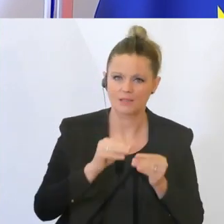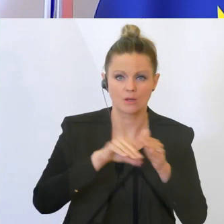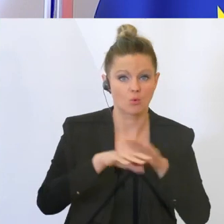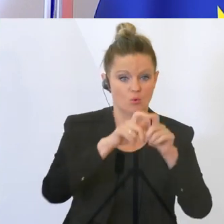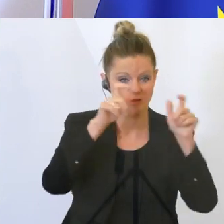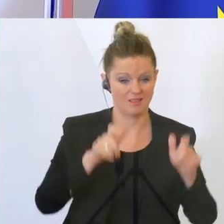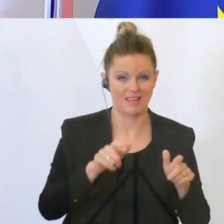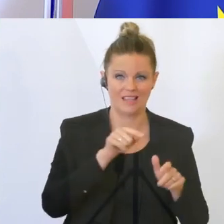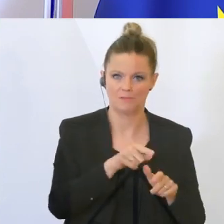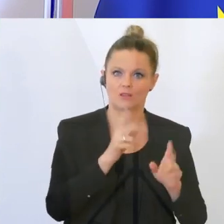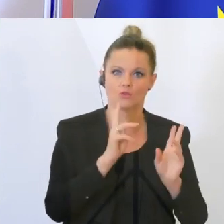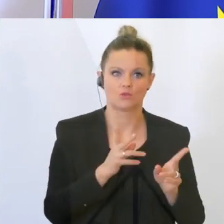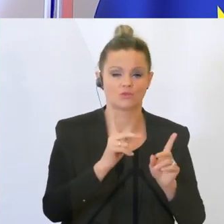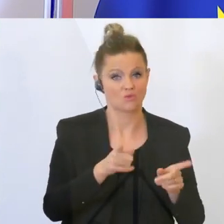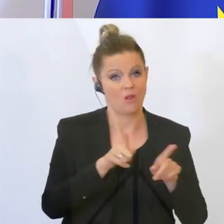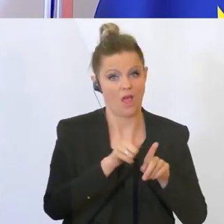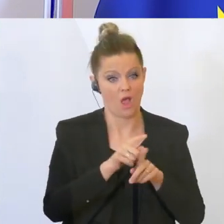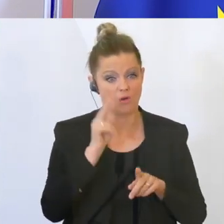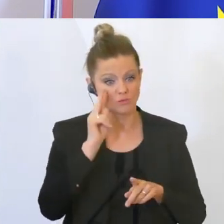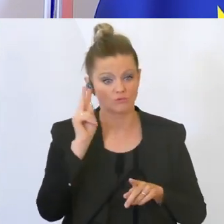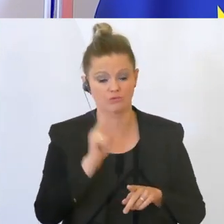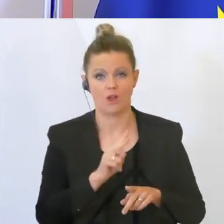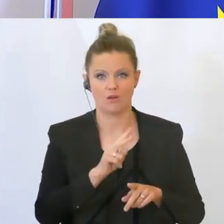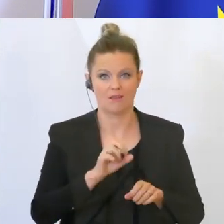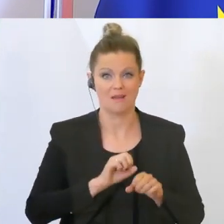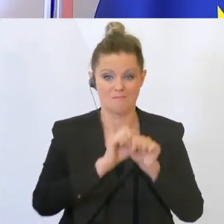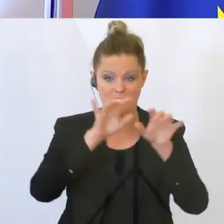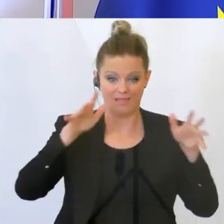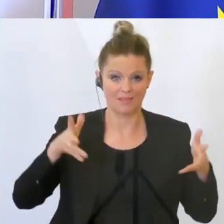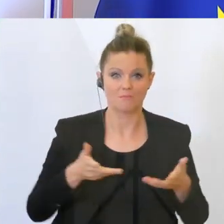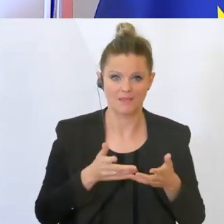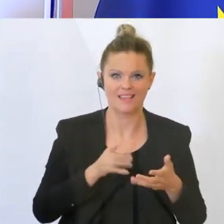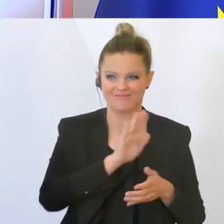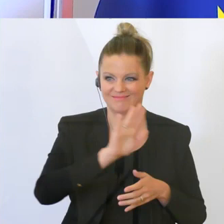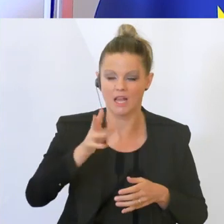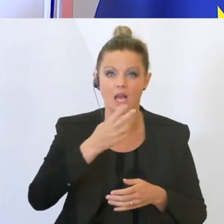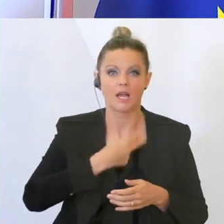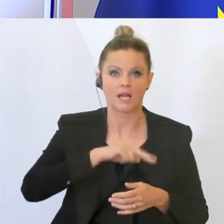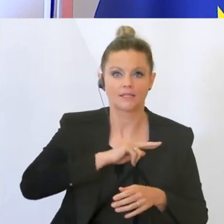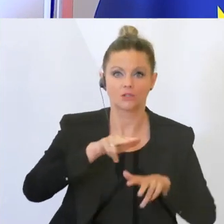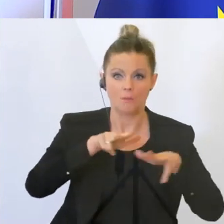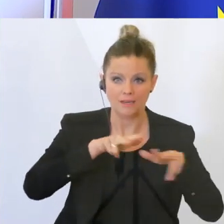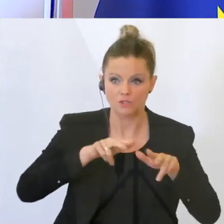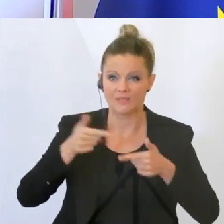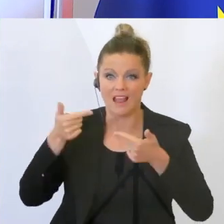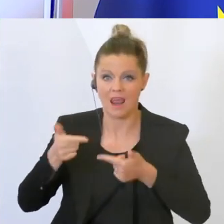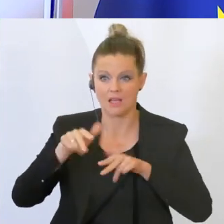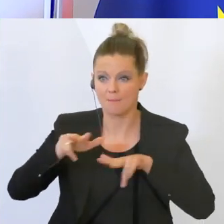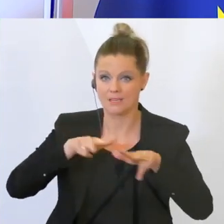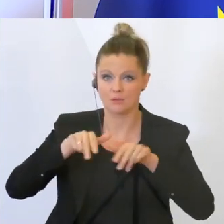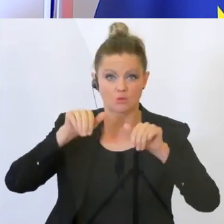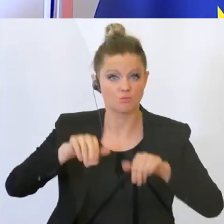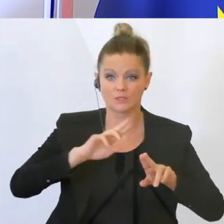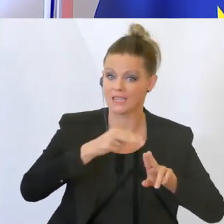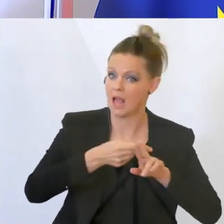im Lichte dieser Situation und dieser Pandemie das Risikomanagement und auch das Lagermanagement anpassen. Wir sind